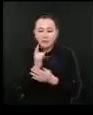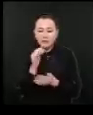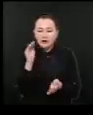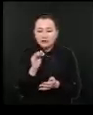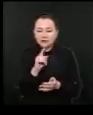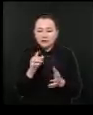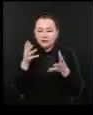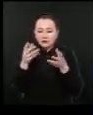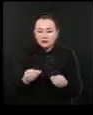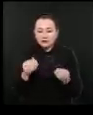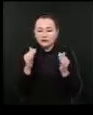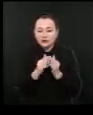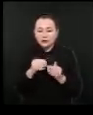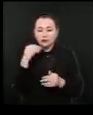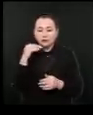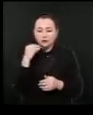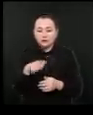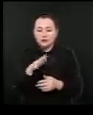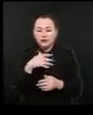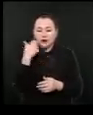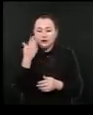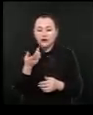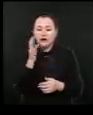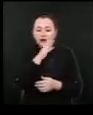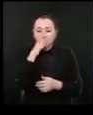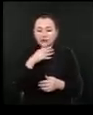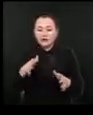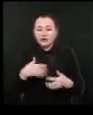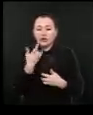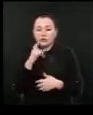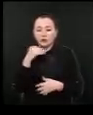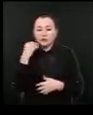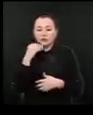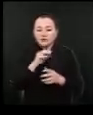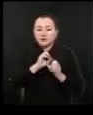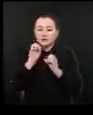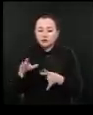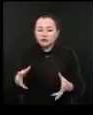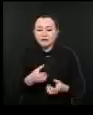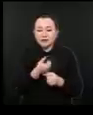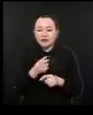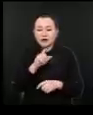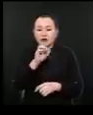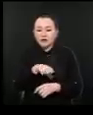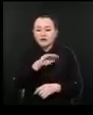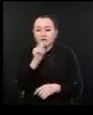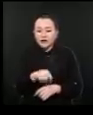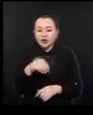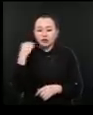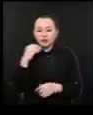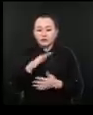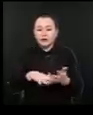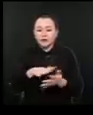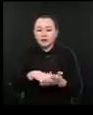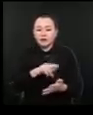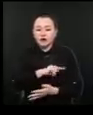из-под обломков дома в Турции. Когда-то родители вывезли ребенка в Турцию, чтобы спасти от войны. А в Турции